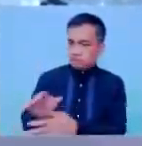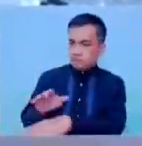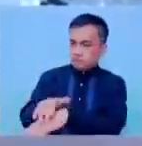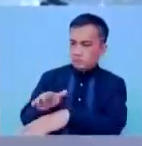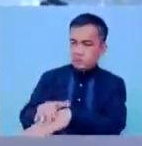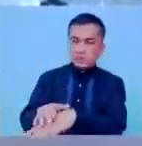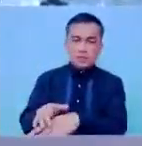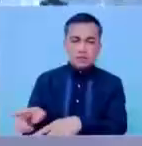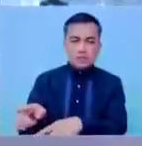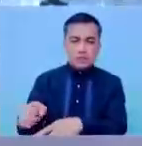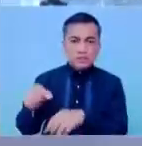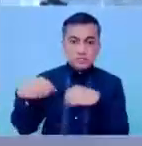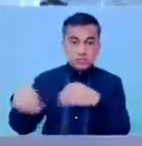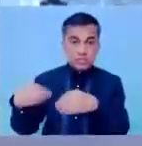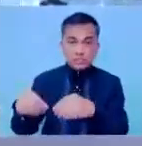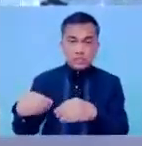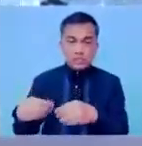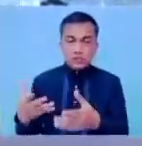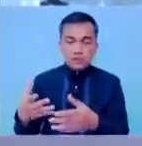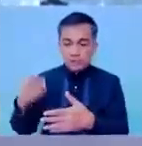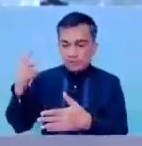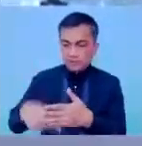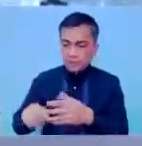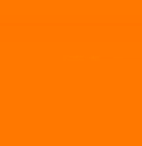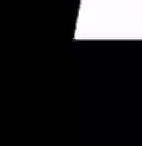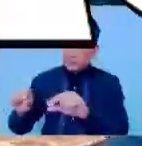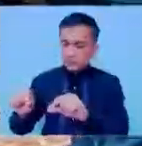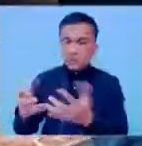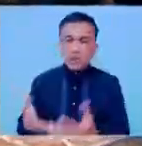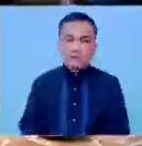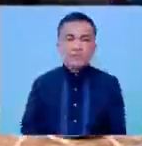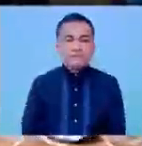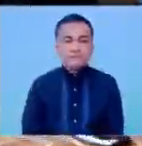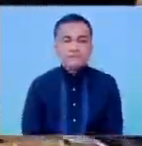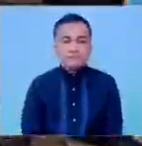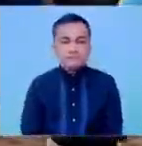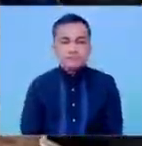tag. Nasa frontline ang balitang yan, si Gio Robles.